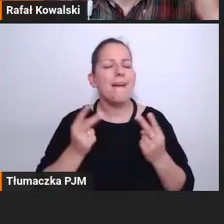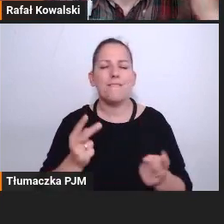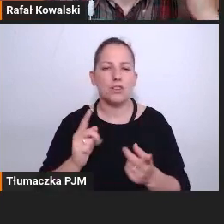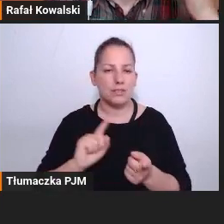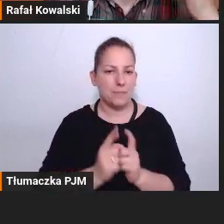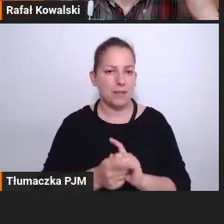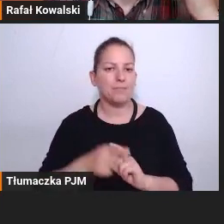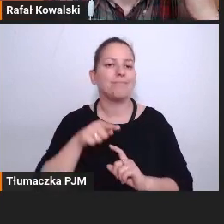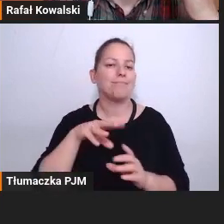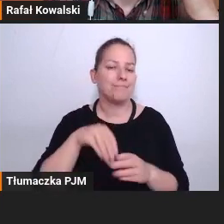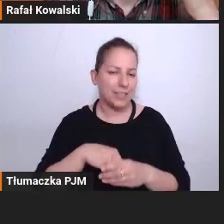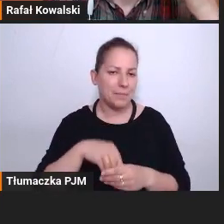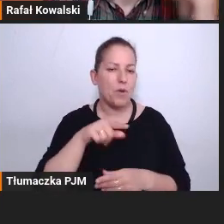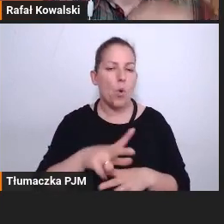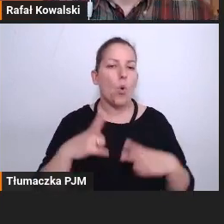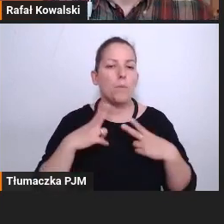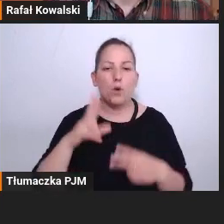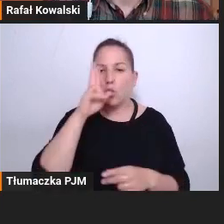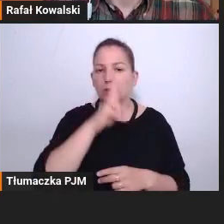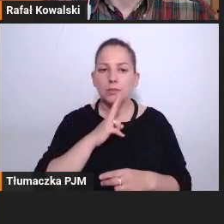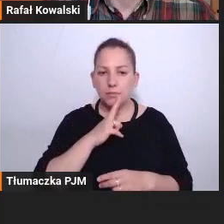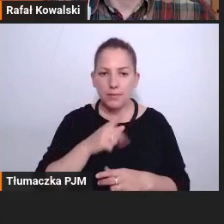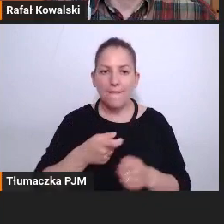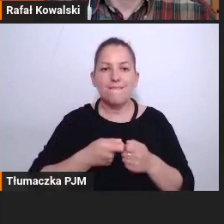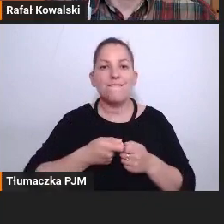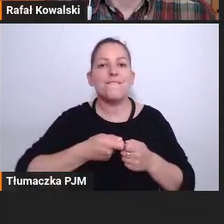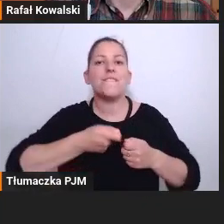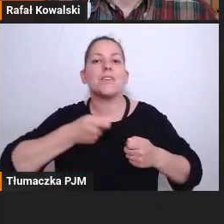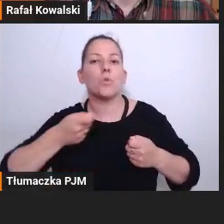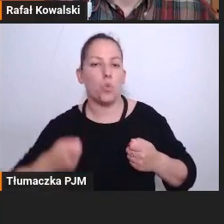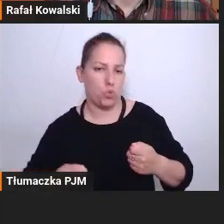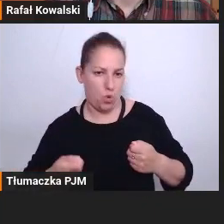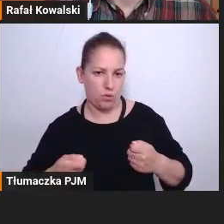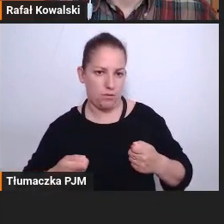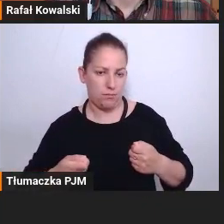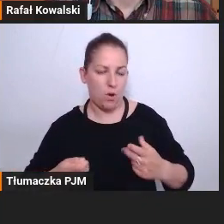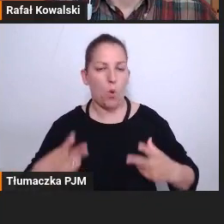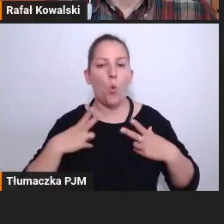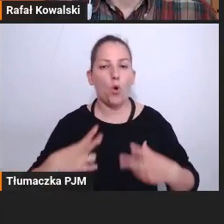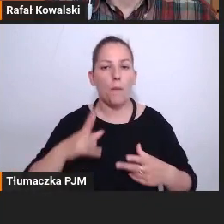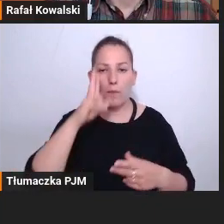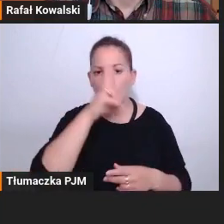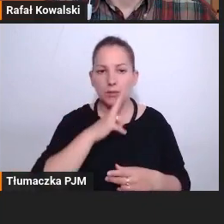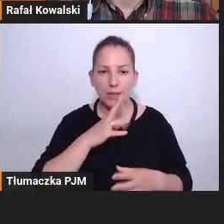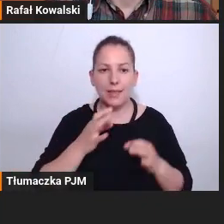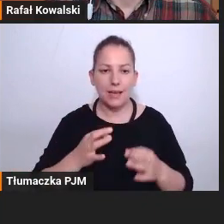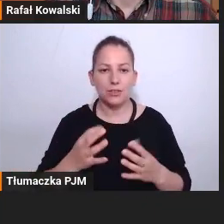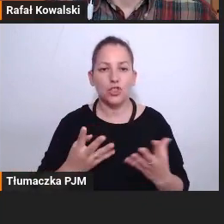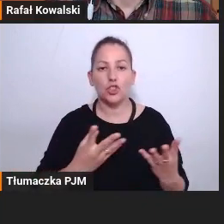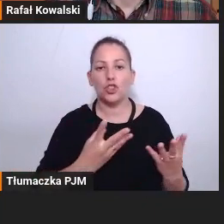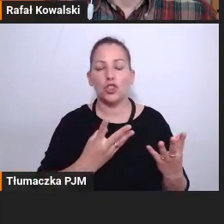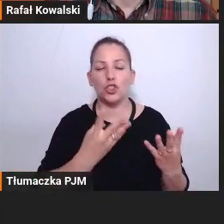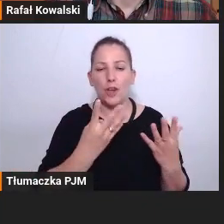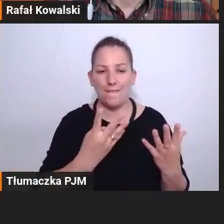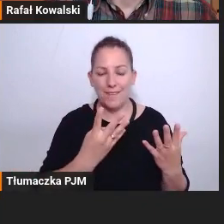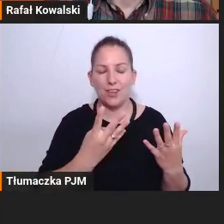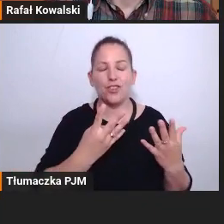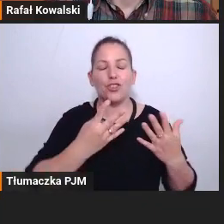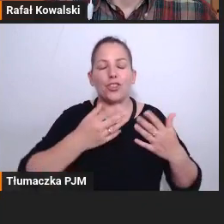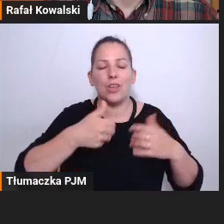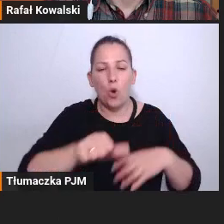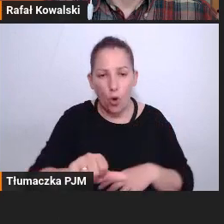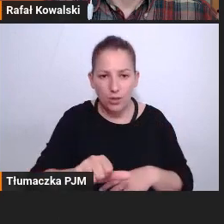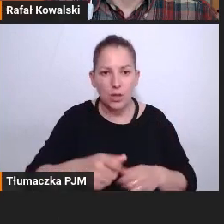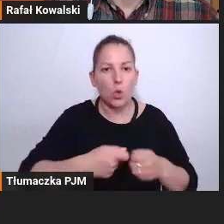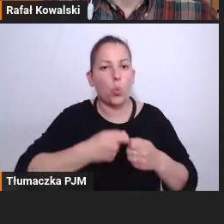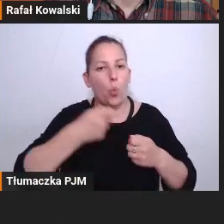to między innymi jest to, że urlop rodzicielski został wydłużony. I ten urlop rodzicielski teraz jest o 9 tygodni dłuższy, czyli